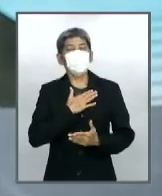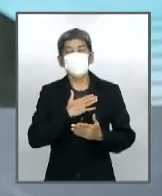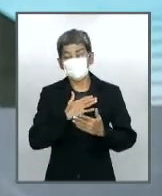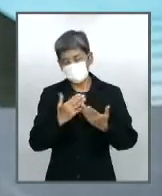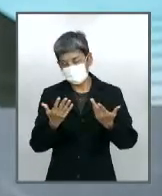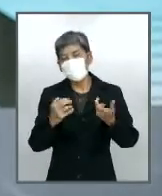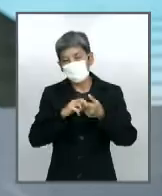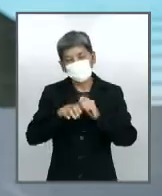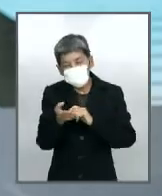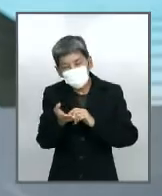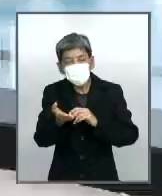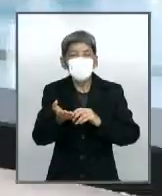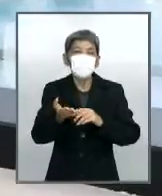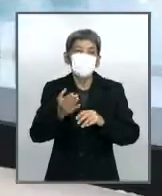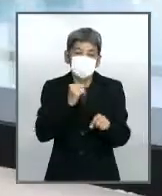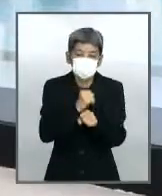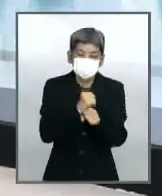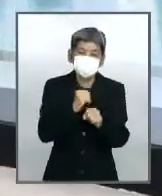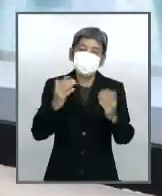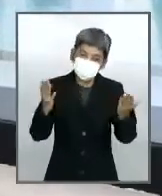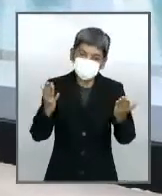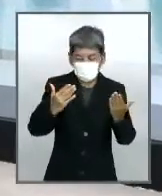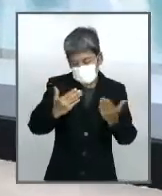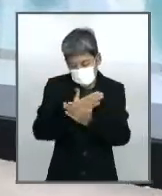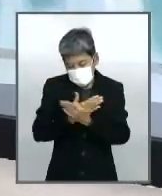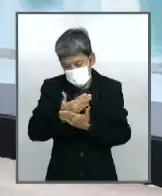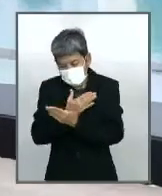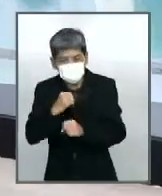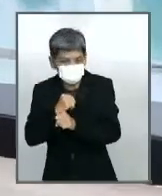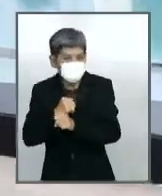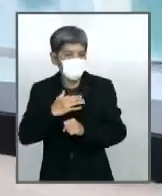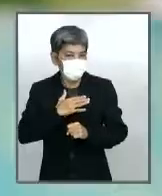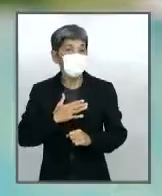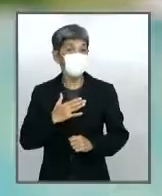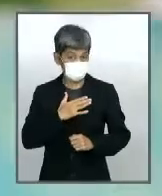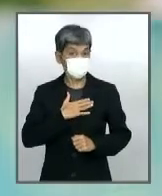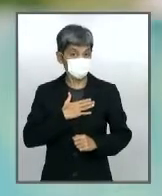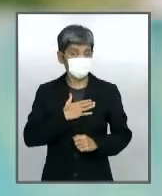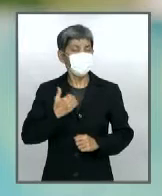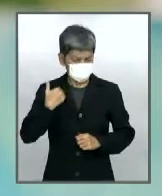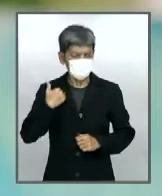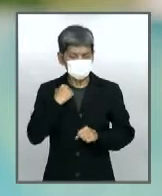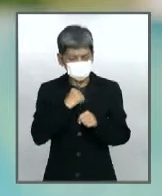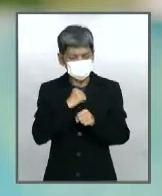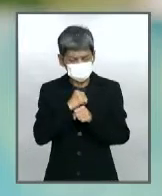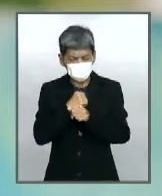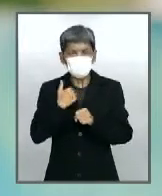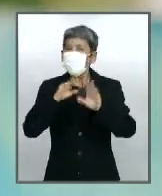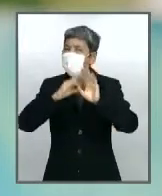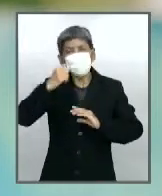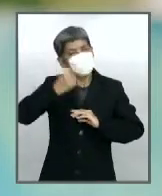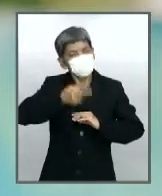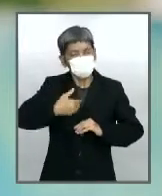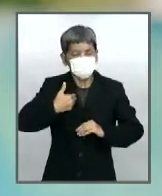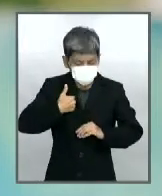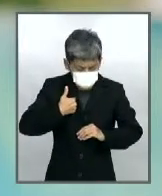ได้ประสบอุบัติเหตุค่ะก็ทำให้สายงานก็จะต้องปรับเปลี่ยนไปแต่ว่าเราก็ยังมีการทำงานในรูปแ